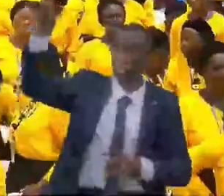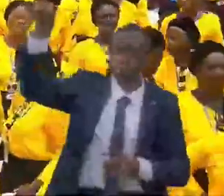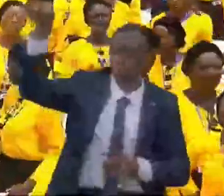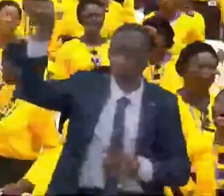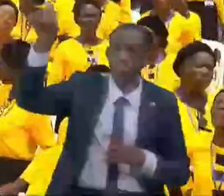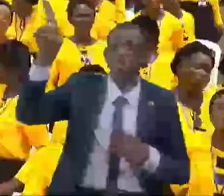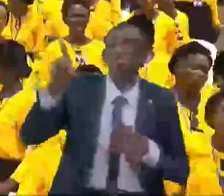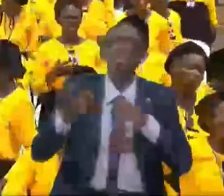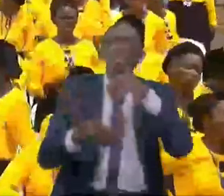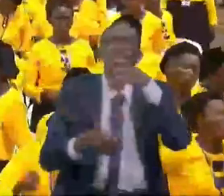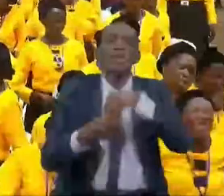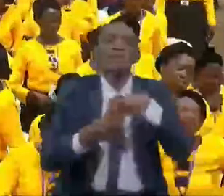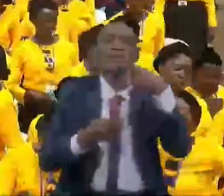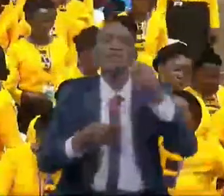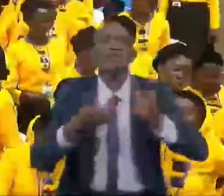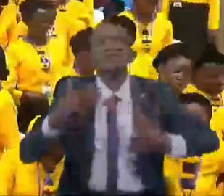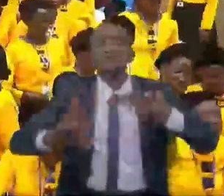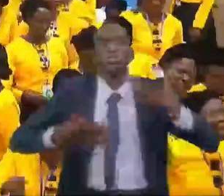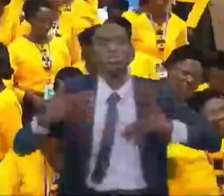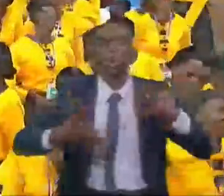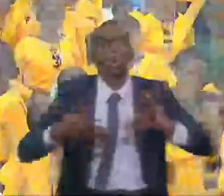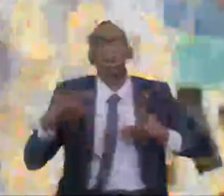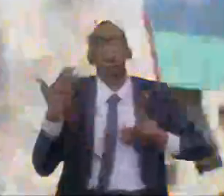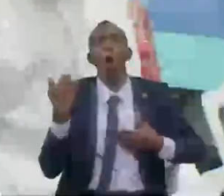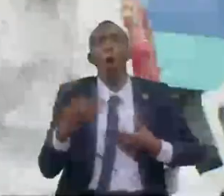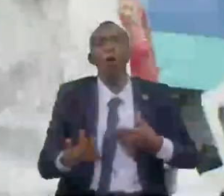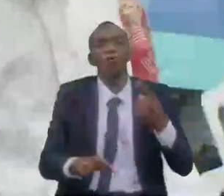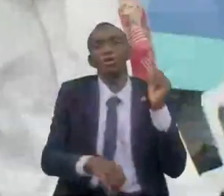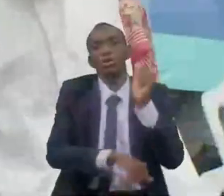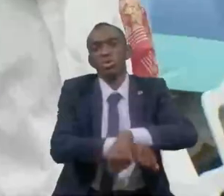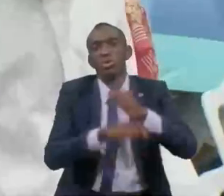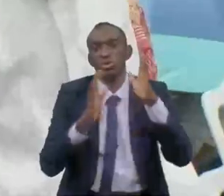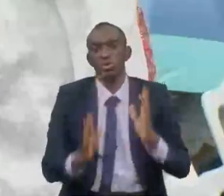pour lui dans la joie des vainqueurs.